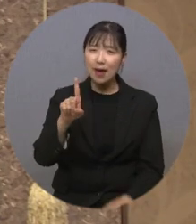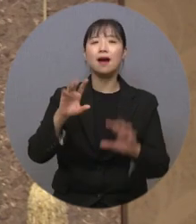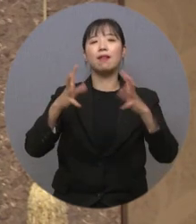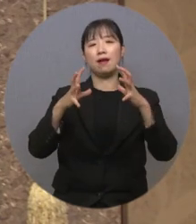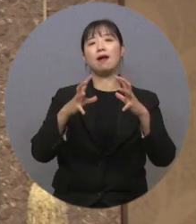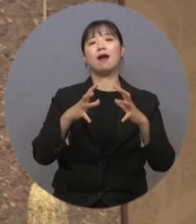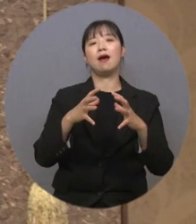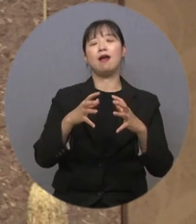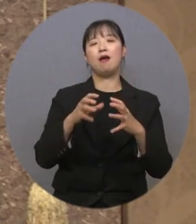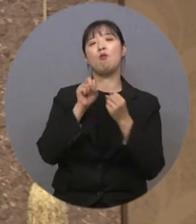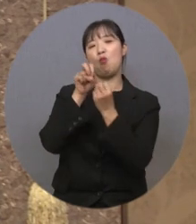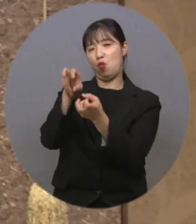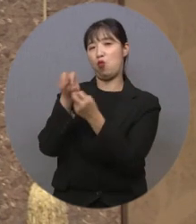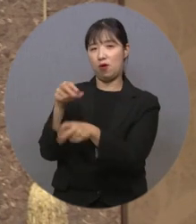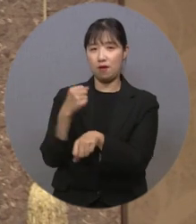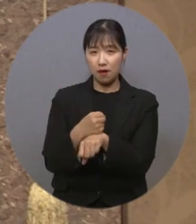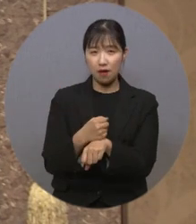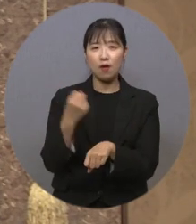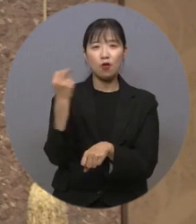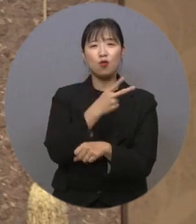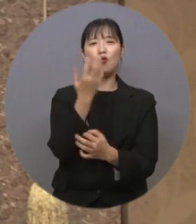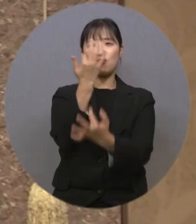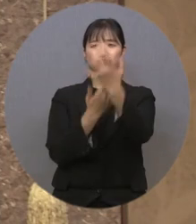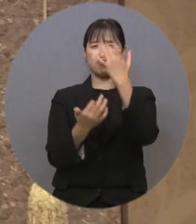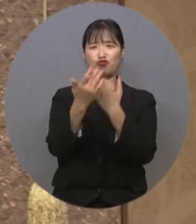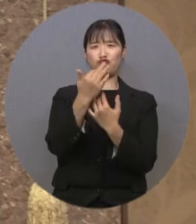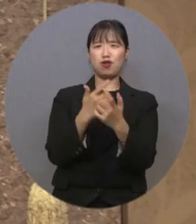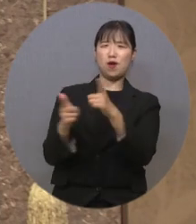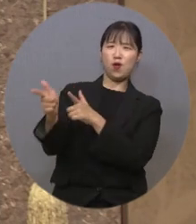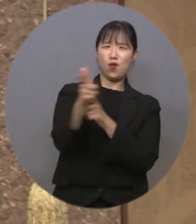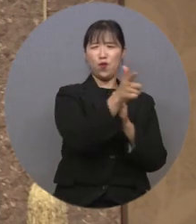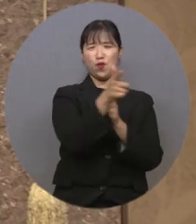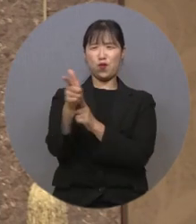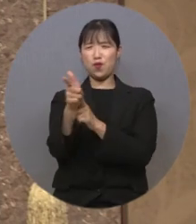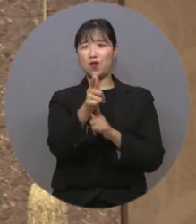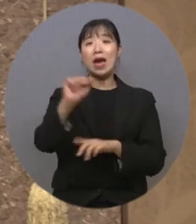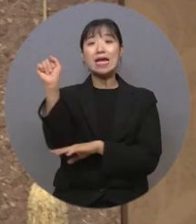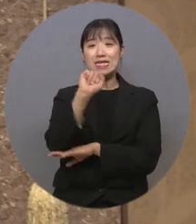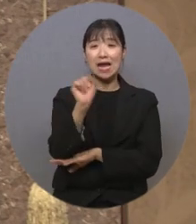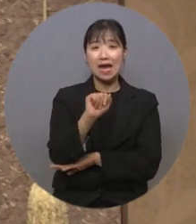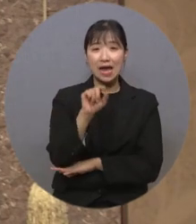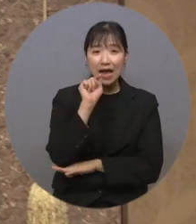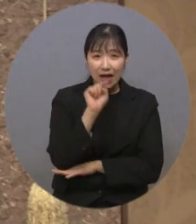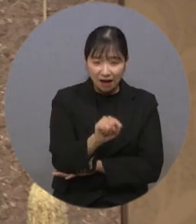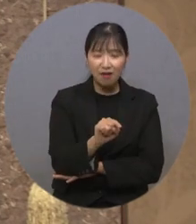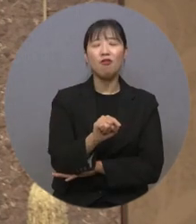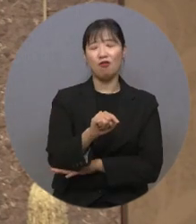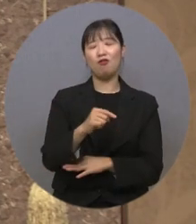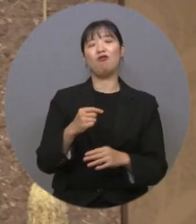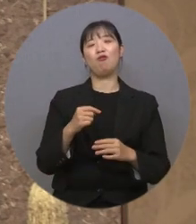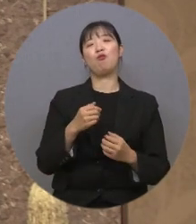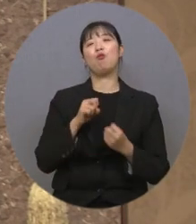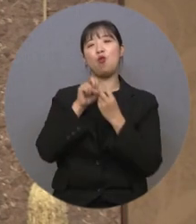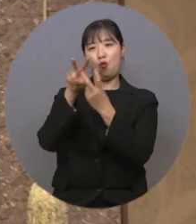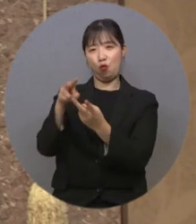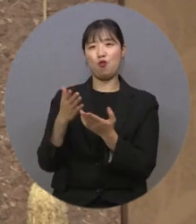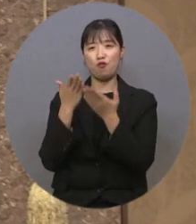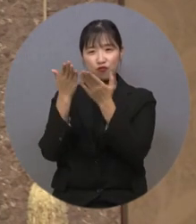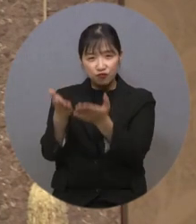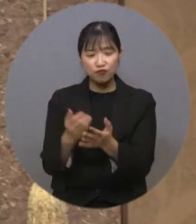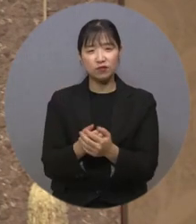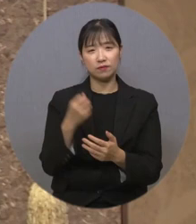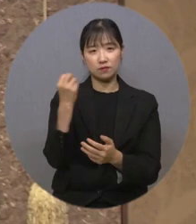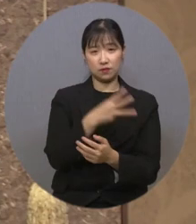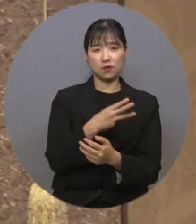그리고 또 불을 꺼주는 소방차 이러한 것들도 저희들이 전달을 해주었고요. 그리고 이제